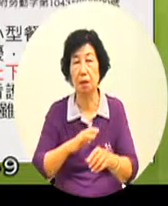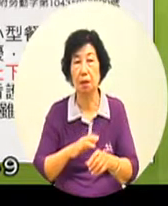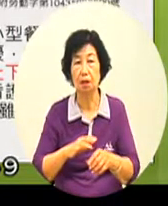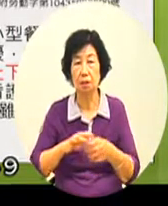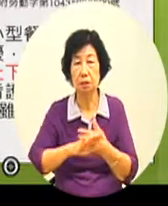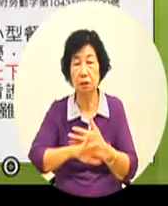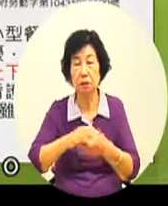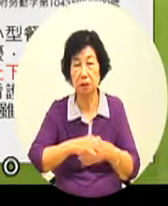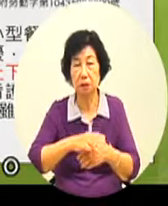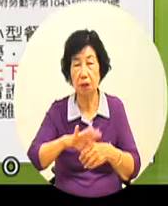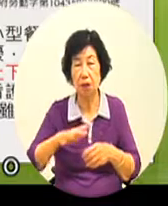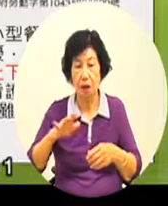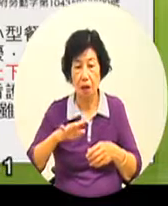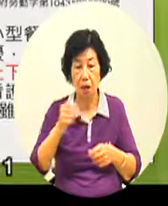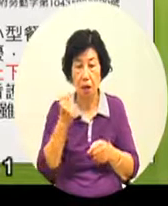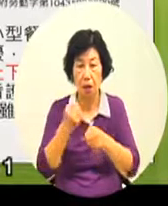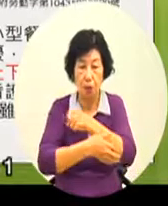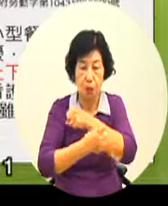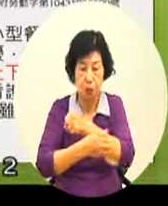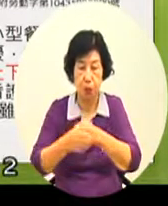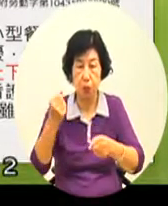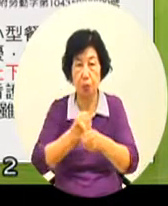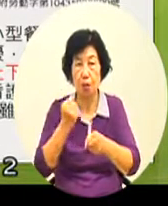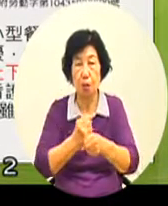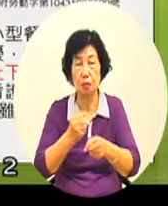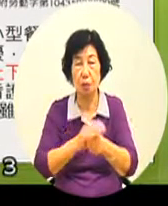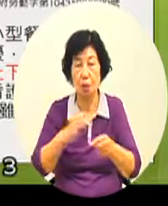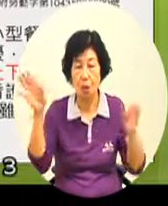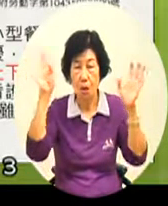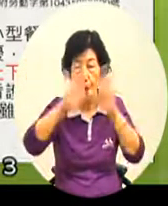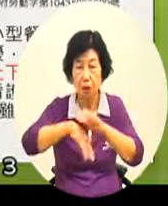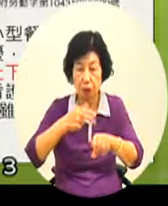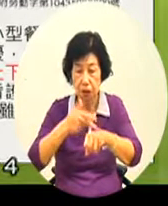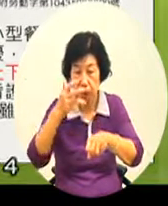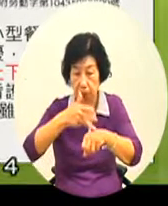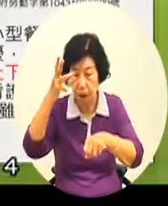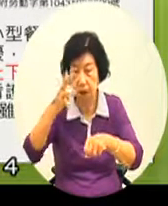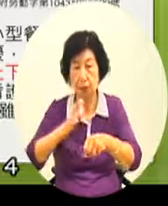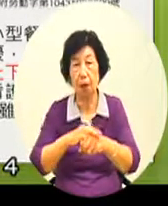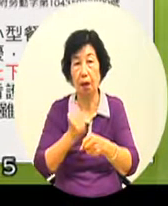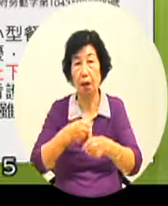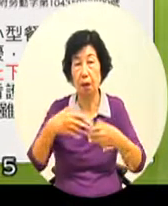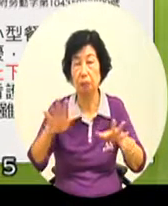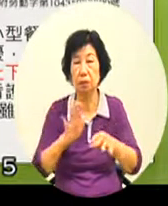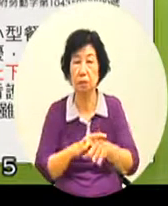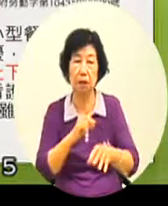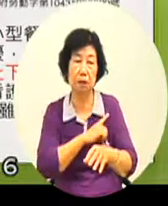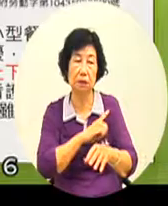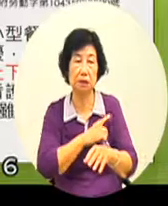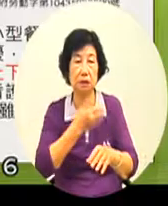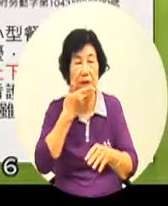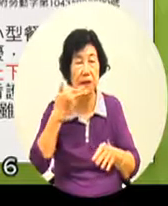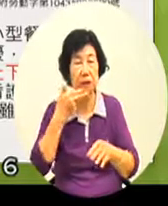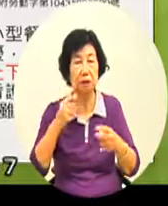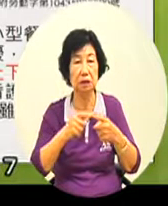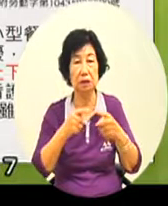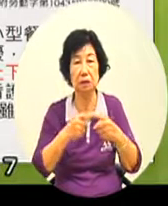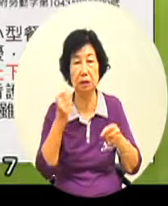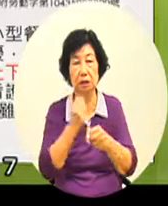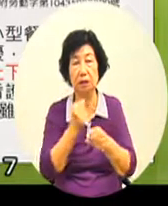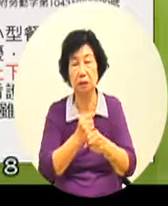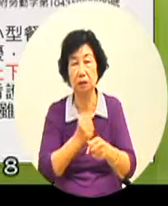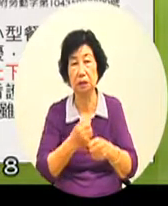理事务，并不是哦在处理公事哈。那事后雇主也检具我们员工的这个自白书哈，但